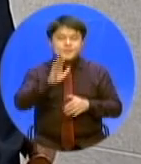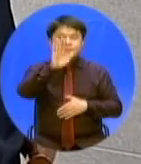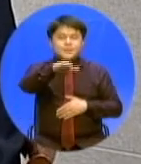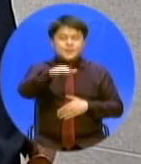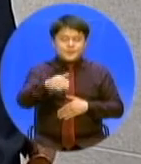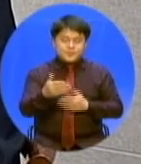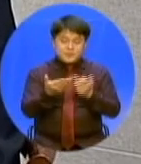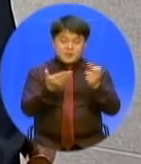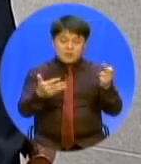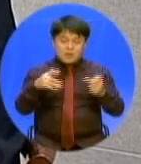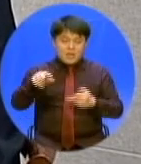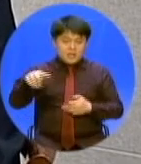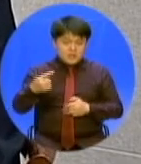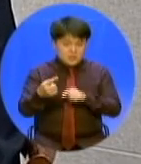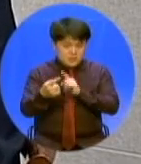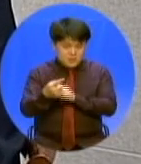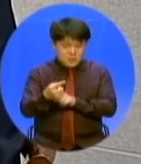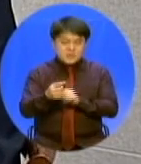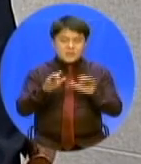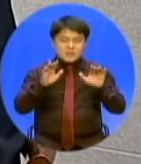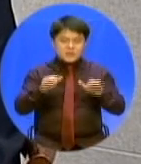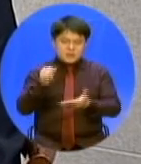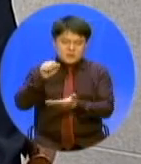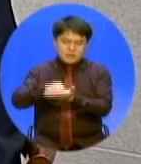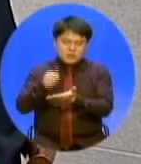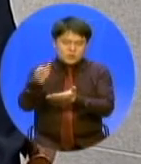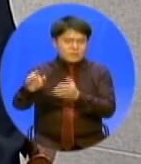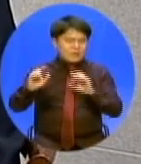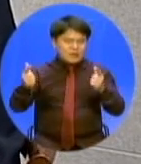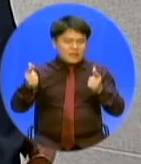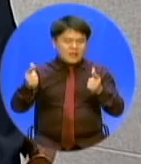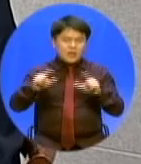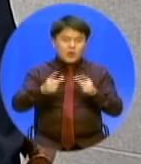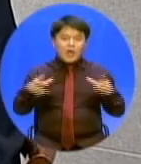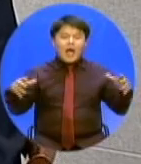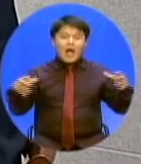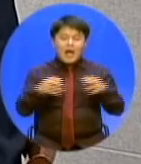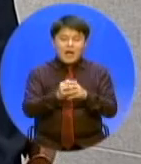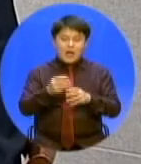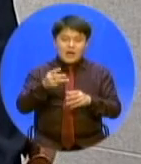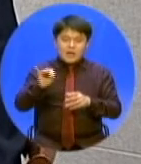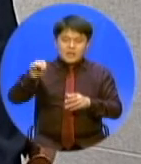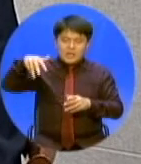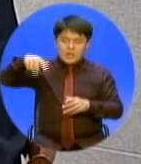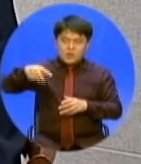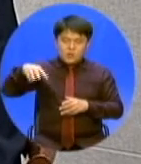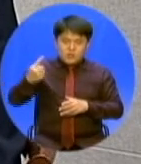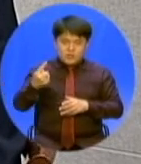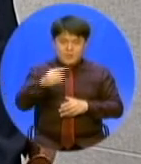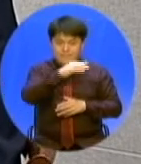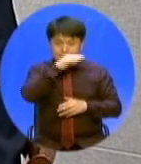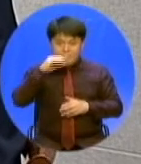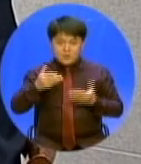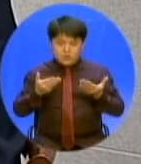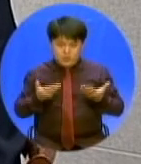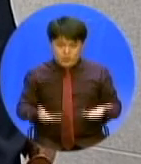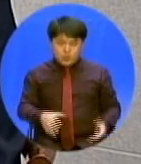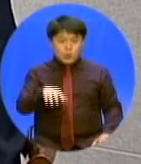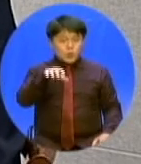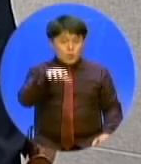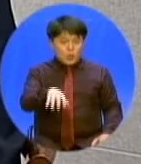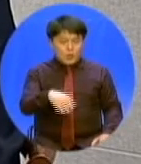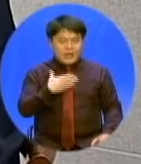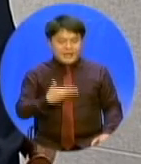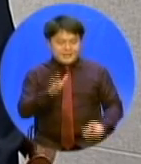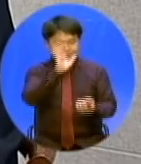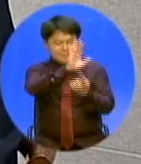통해서 강원랜드는 이제 복합 리조트다, 건전한 그 휴식 휴가 공간이다